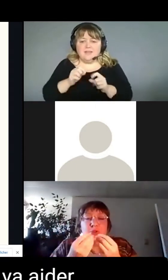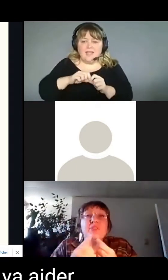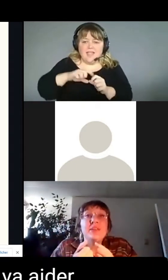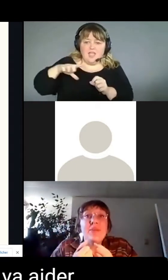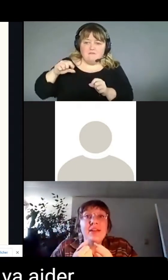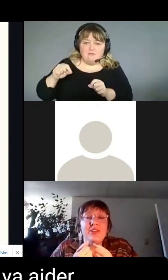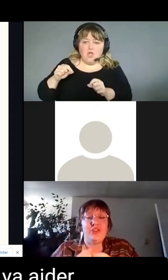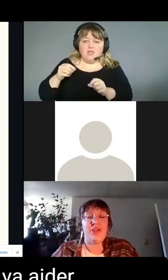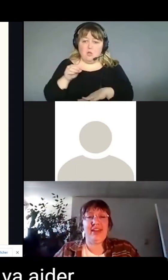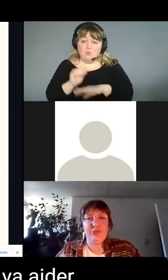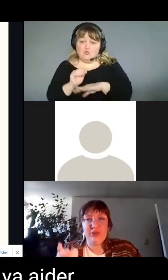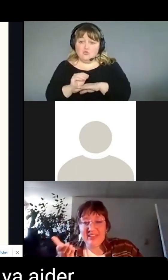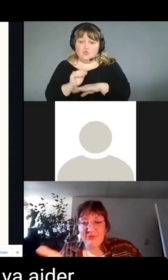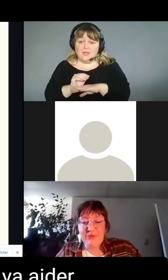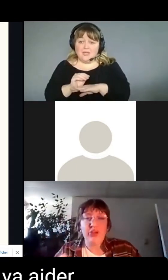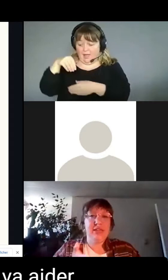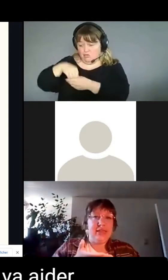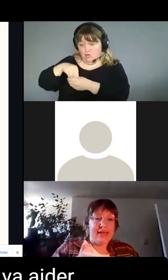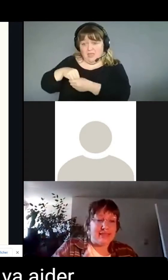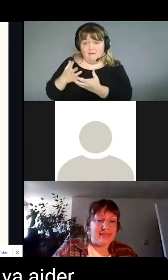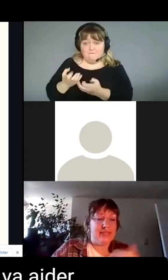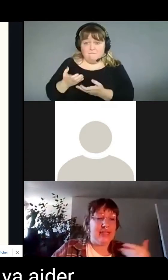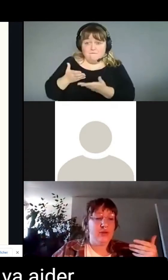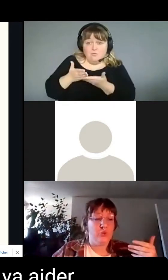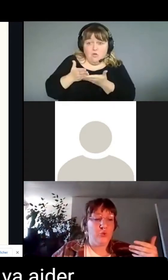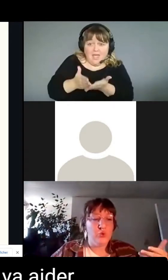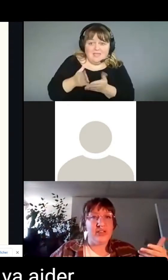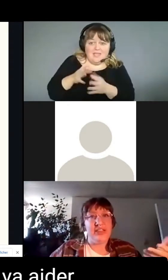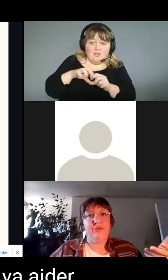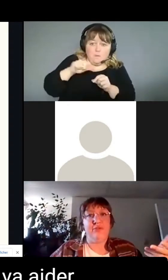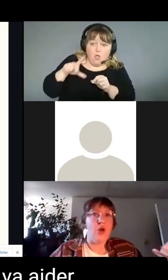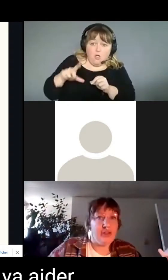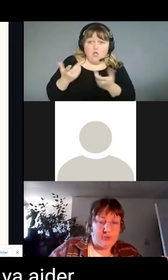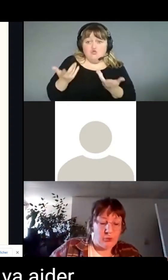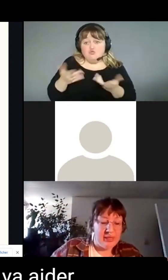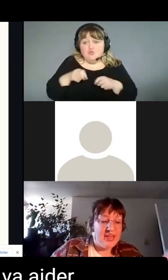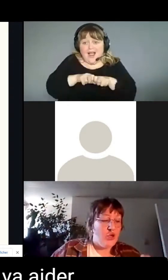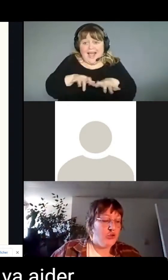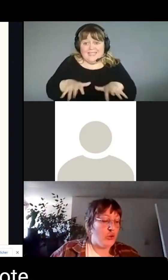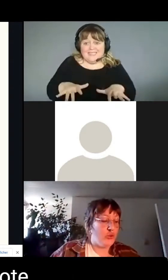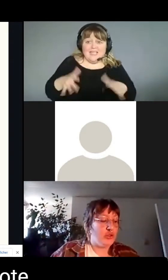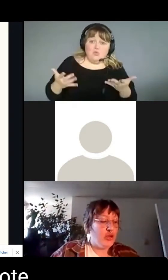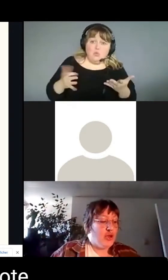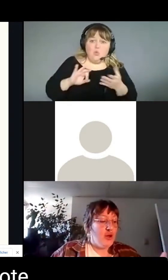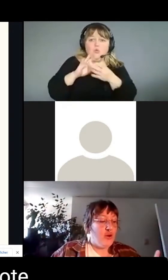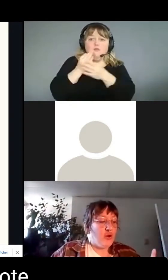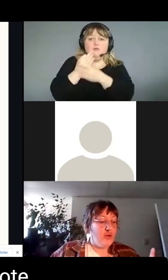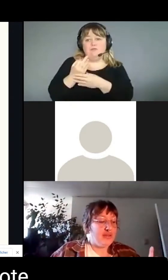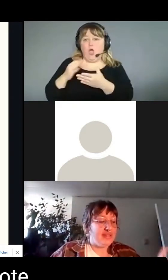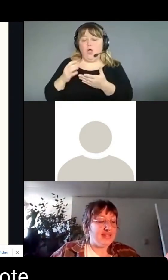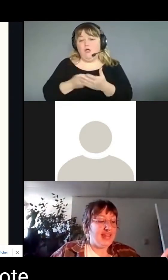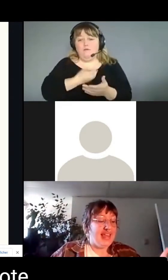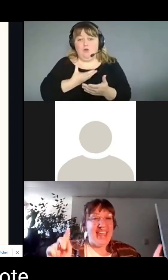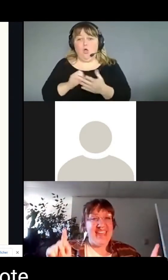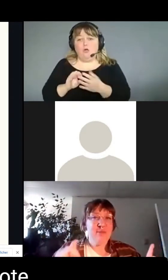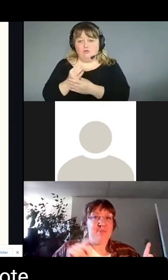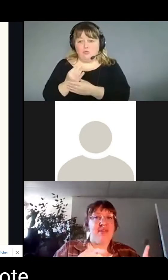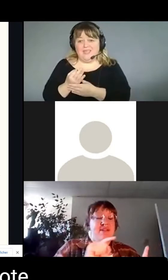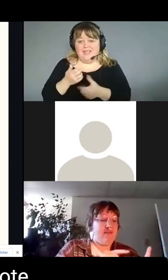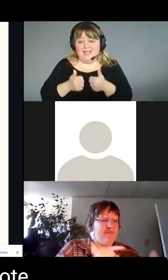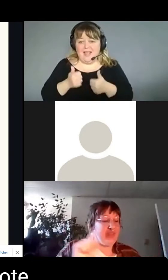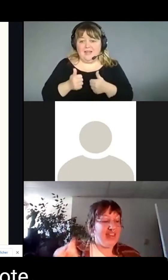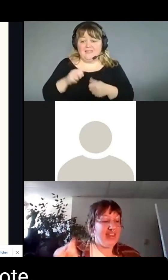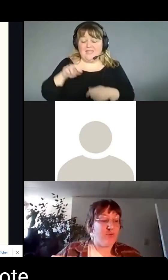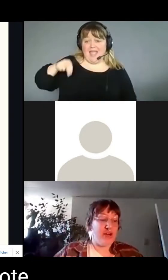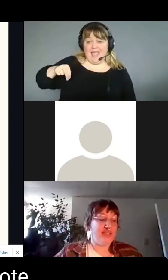quel nutriment dans notre engrais va aider les feuilles, les racines ou les fleurs et fruits. Donc, c'était